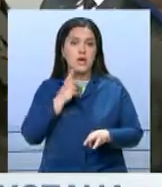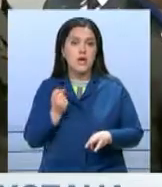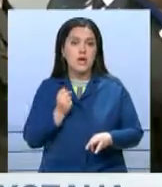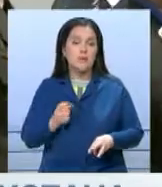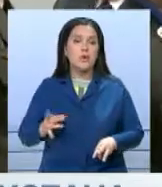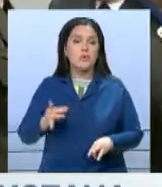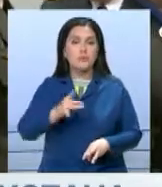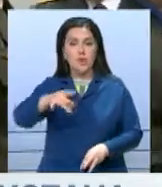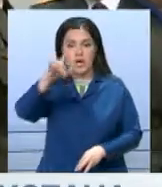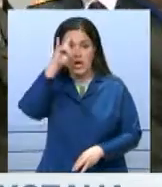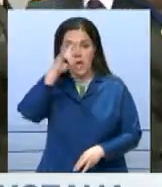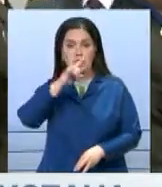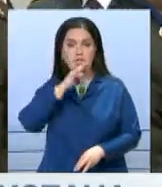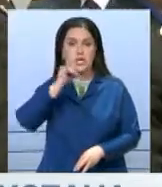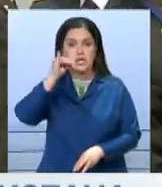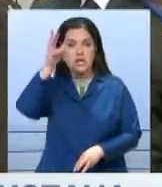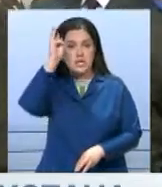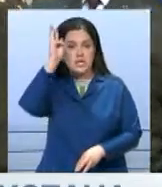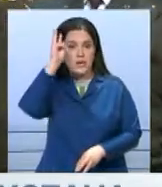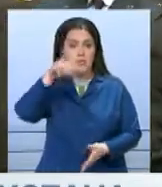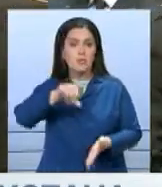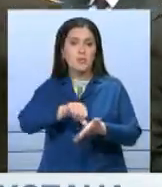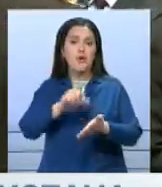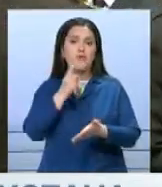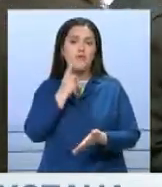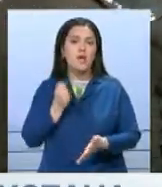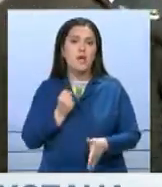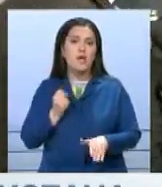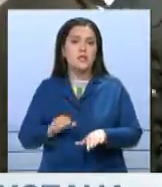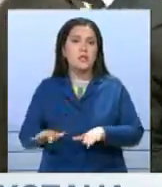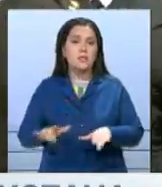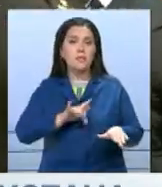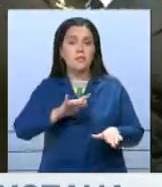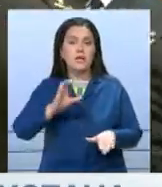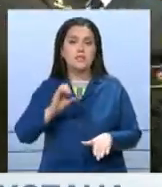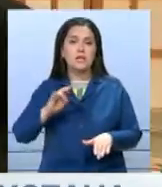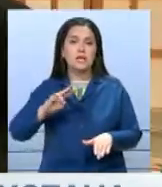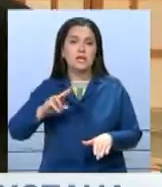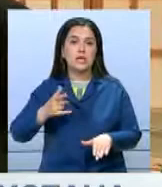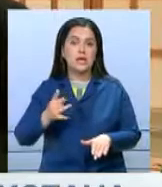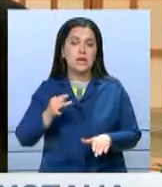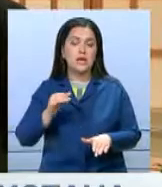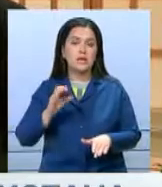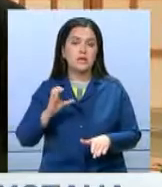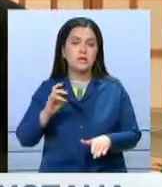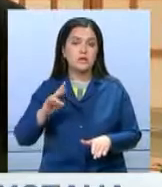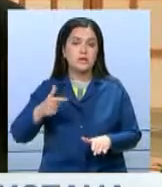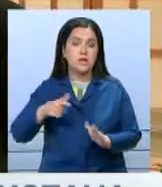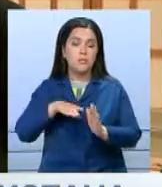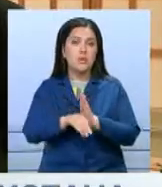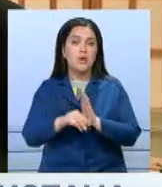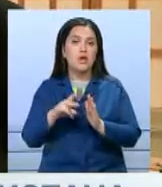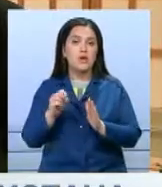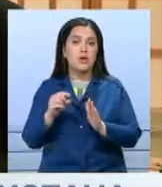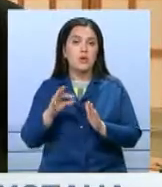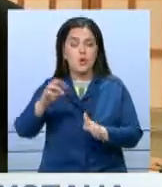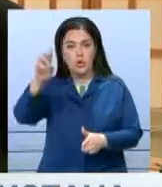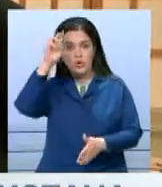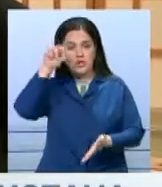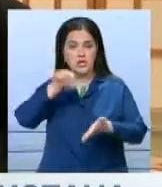обороны республики казахстанские дипломаты представители военных миссий стран снг при нато и государств-членов